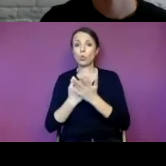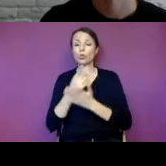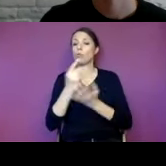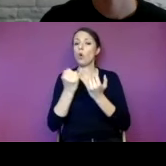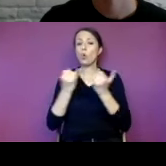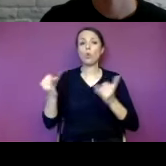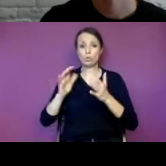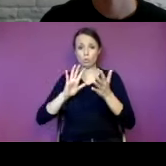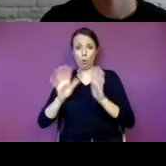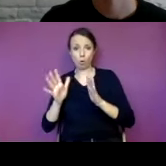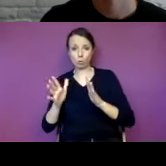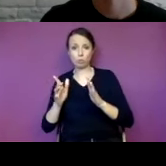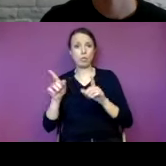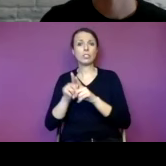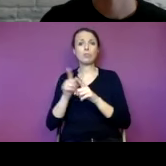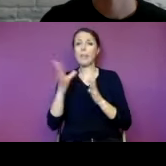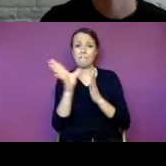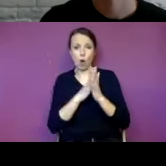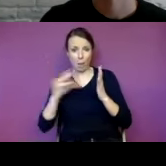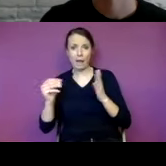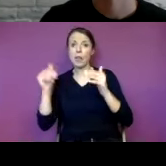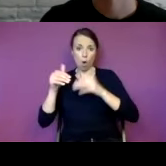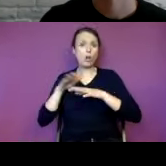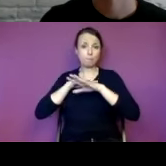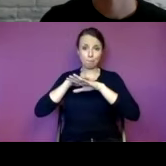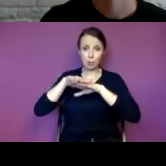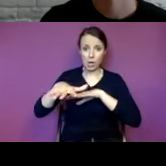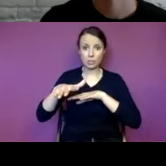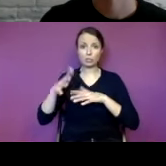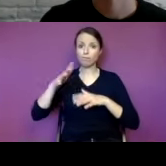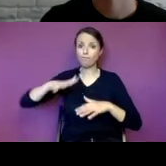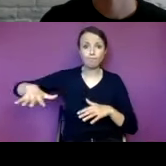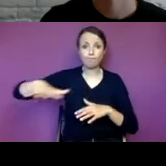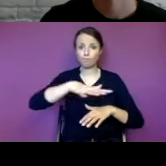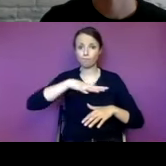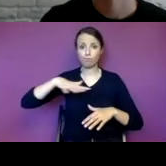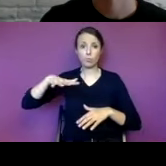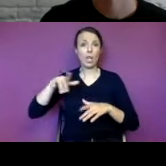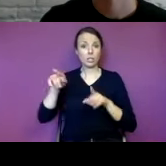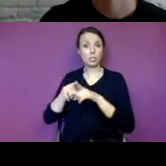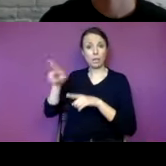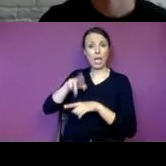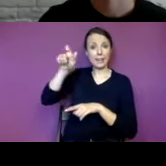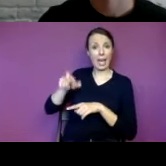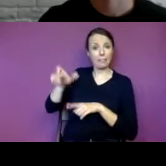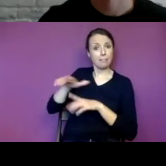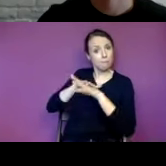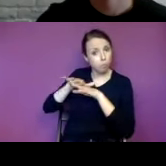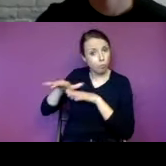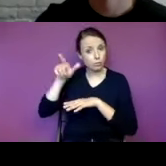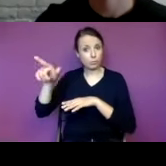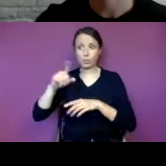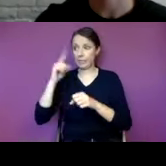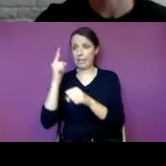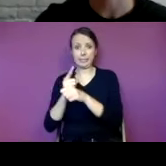też wprowadzić pewnego rodzaju naciski i wpływy na radnych. A tak samo zgadzam się z tym,